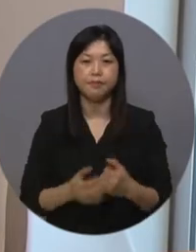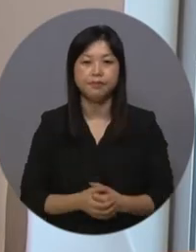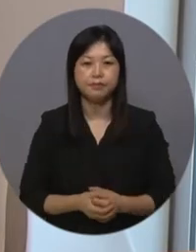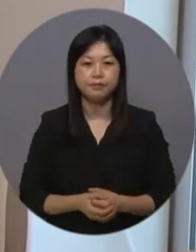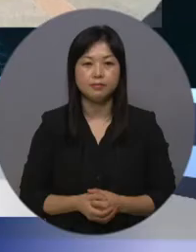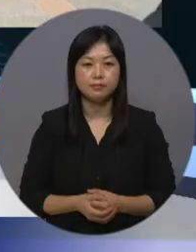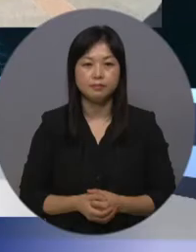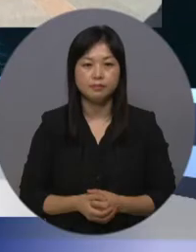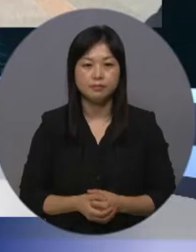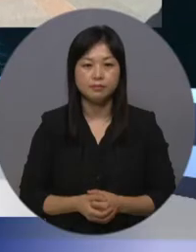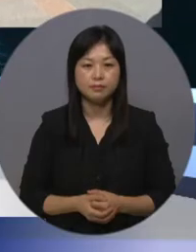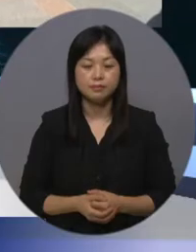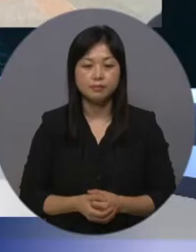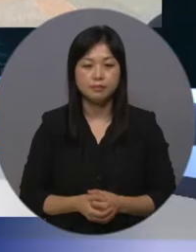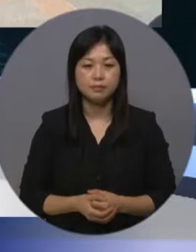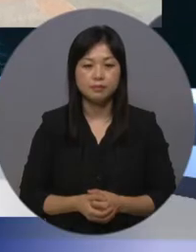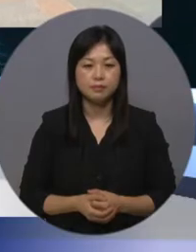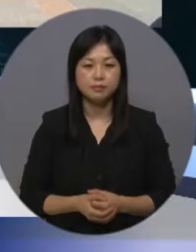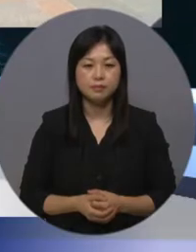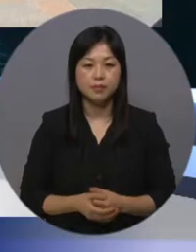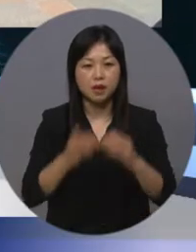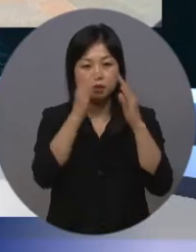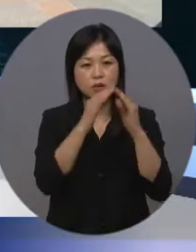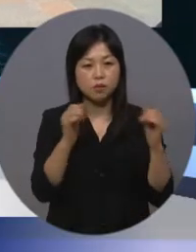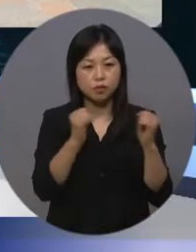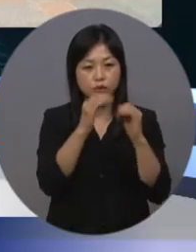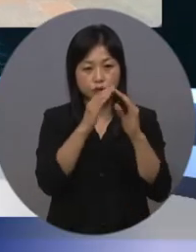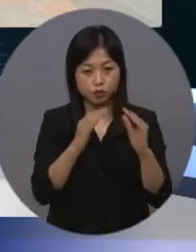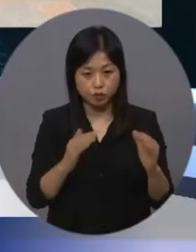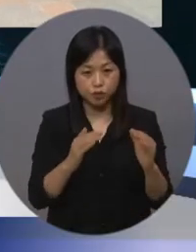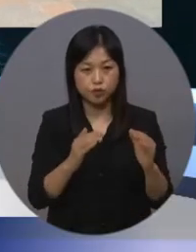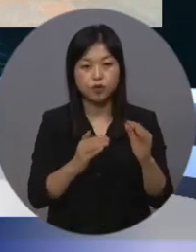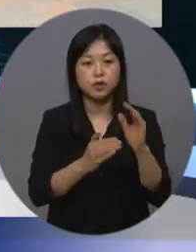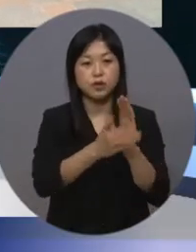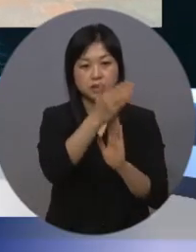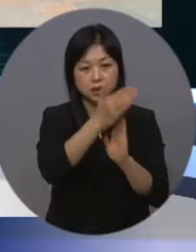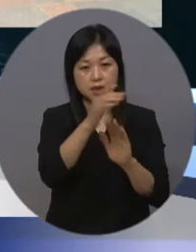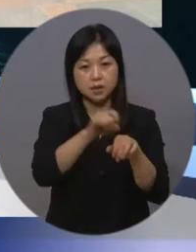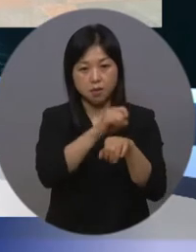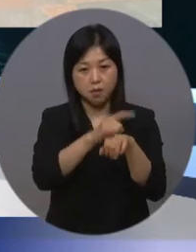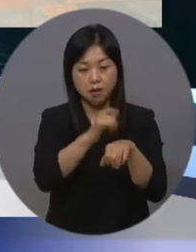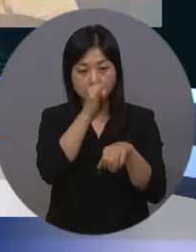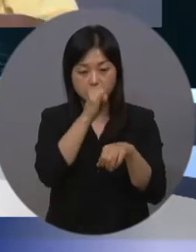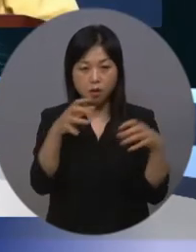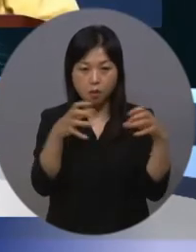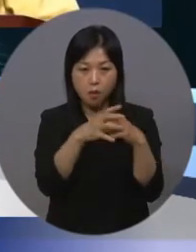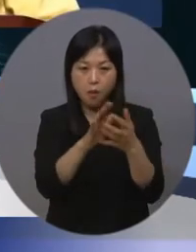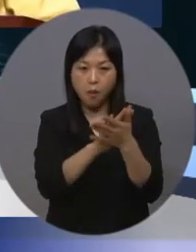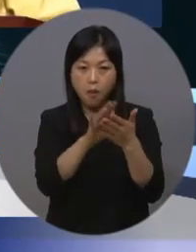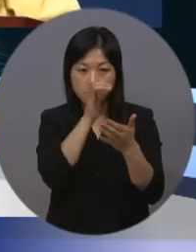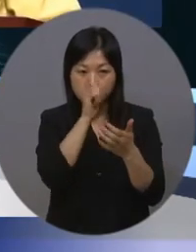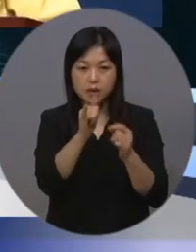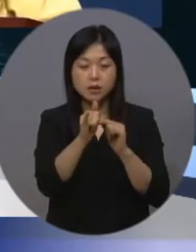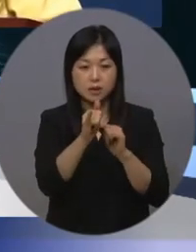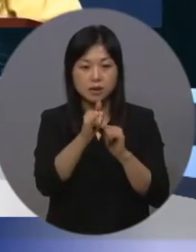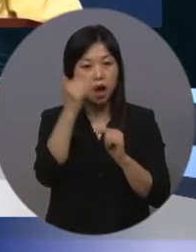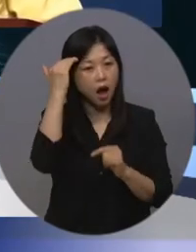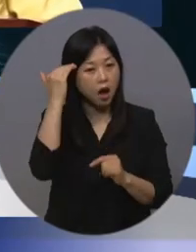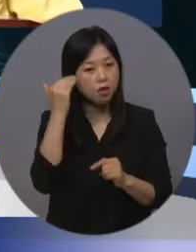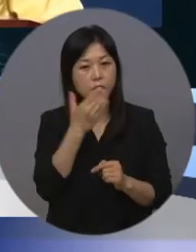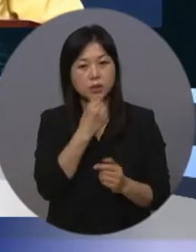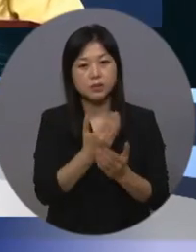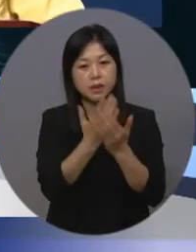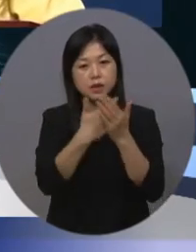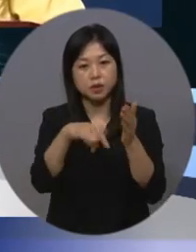이소영입니다. 전북 전주시만의 특색 있는 전주형 통합돌봄으로 대한민국 복지발전에 앞장서는